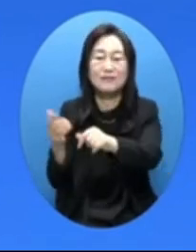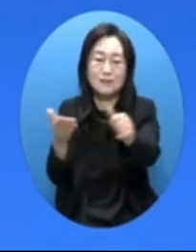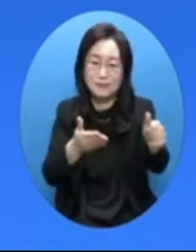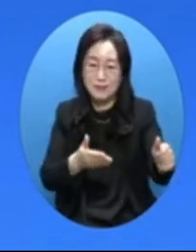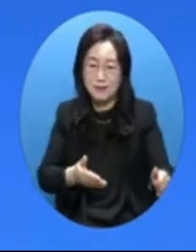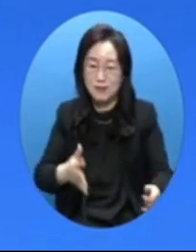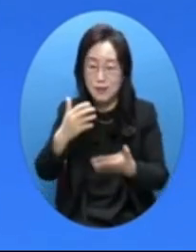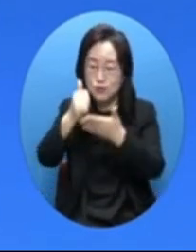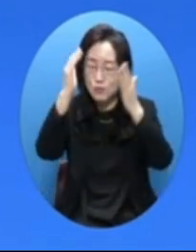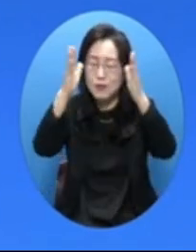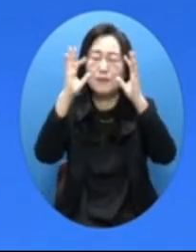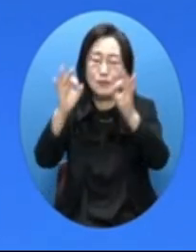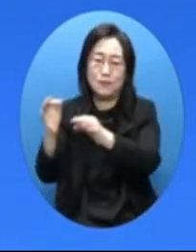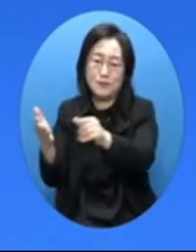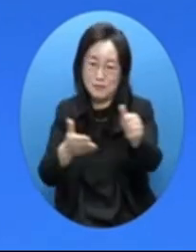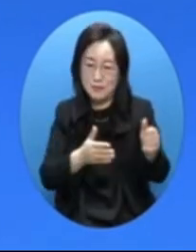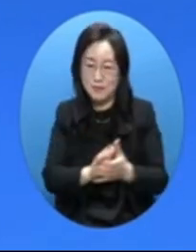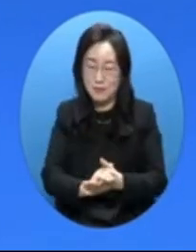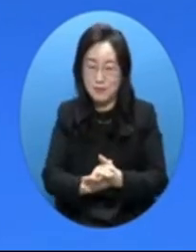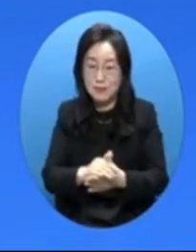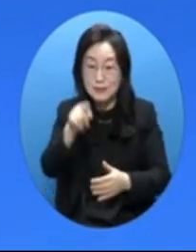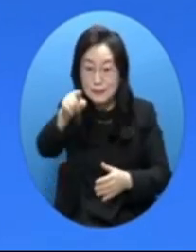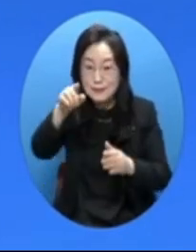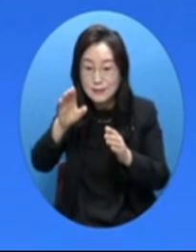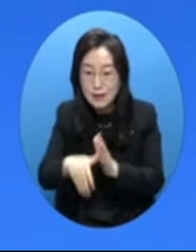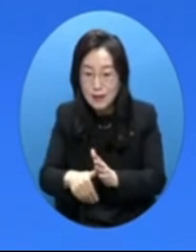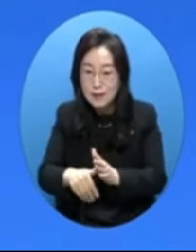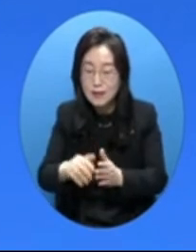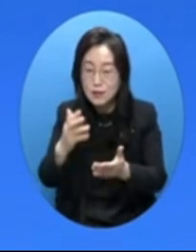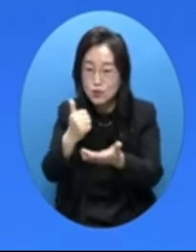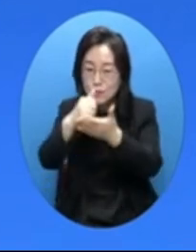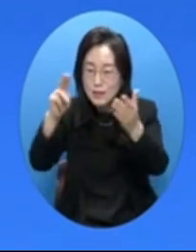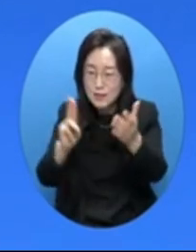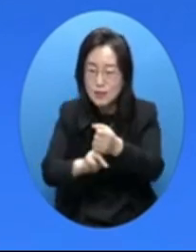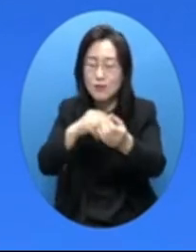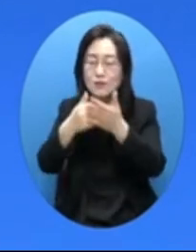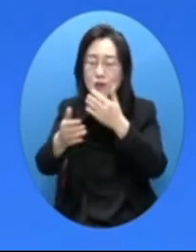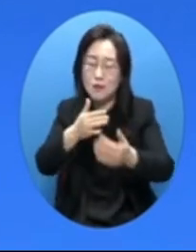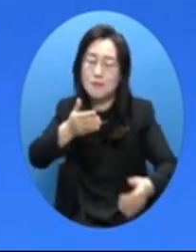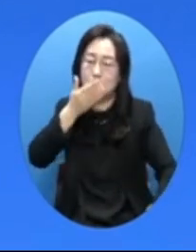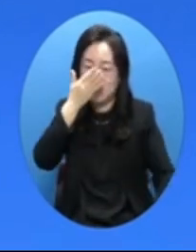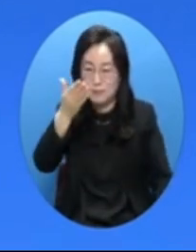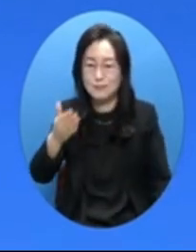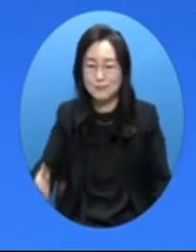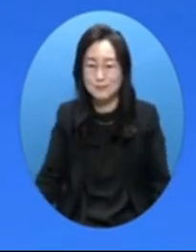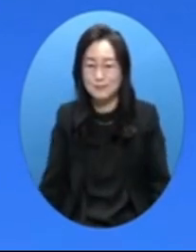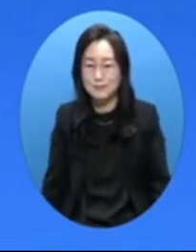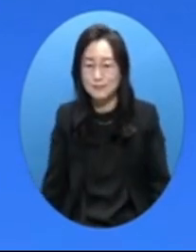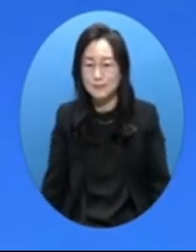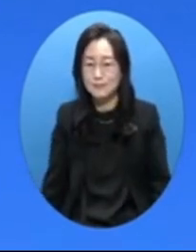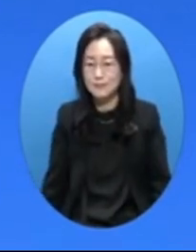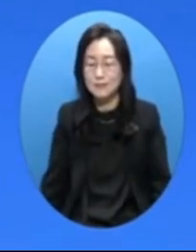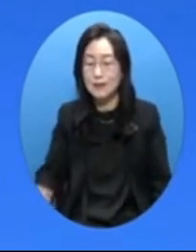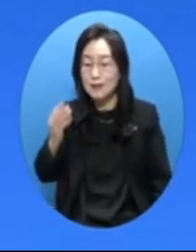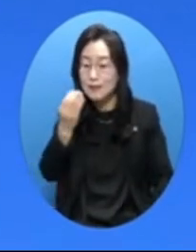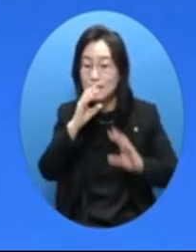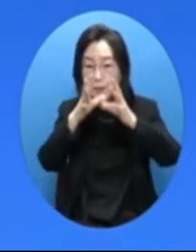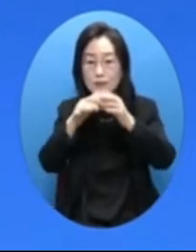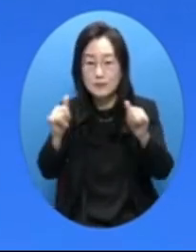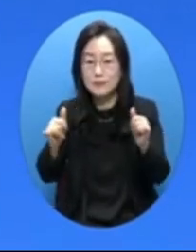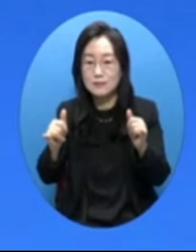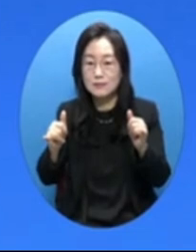주님만 바라보시기 바랍니다 바로 그때가 주님의 기적을 체험할 때이기 때문인 것입니다 이스라엘